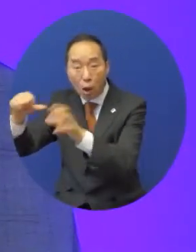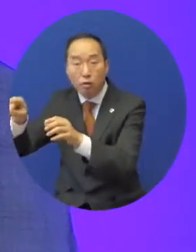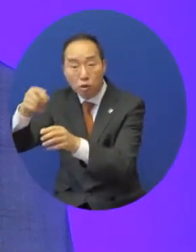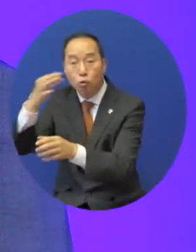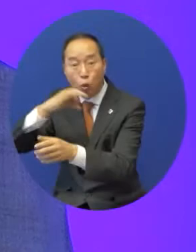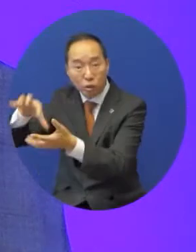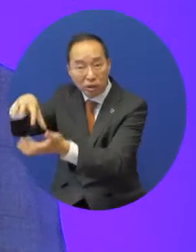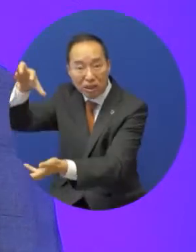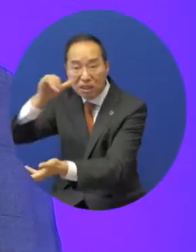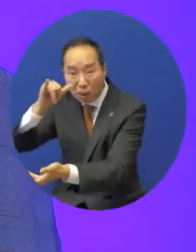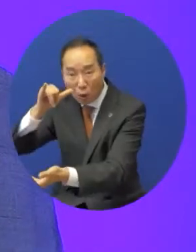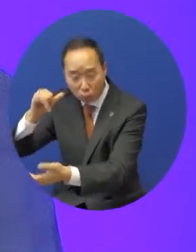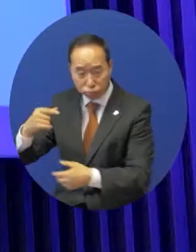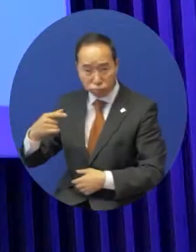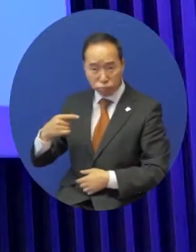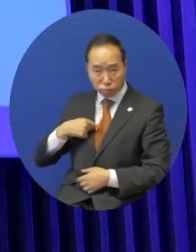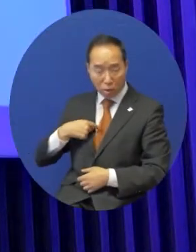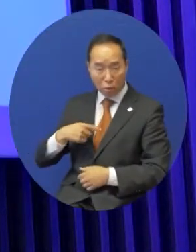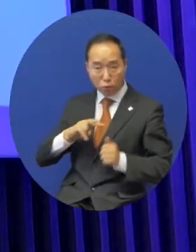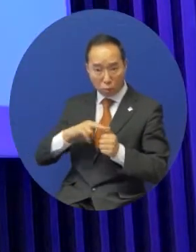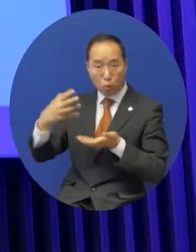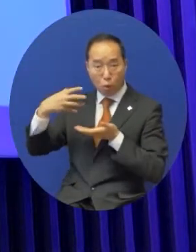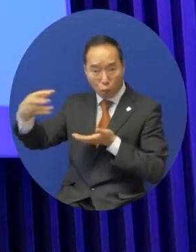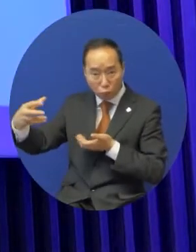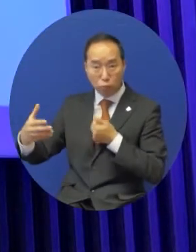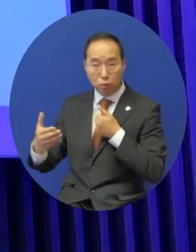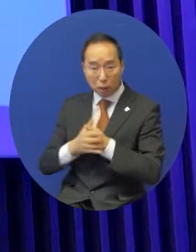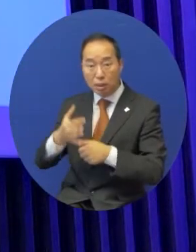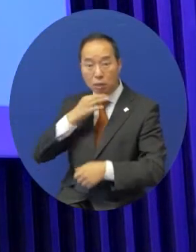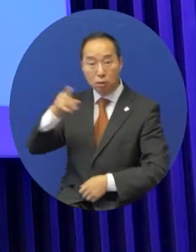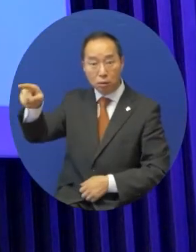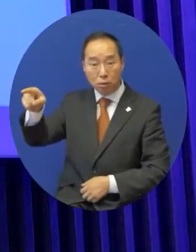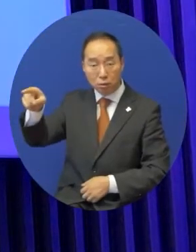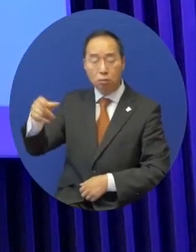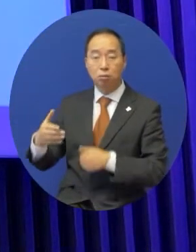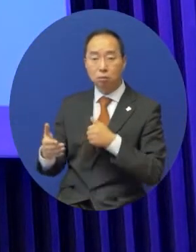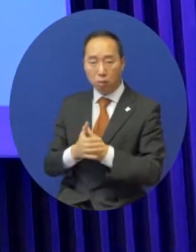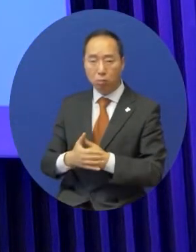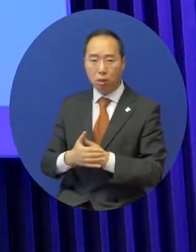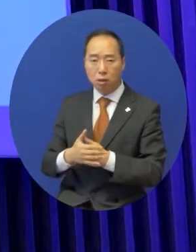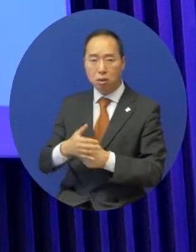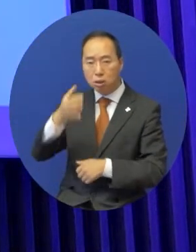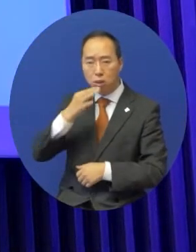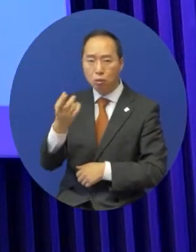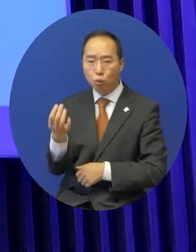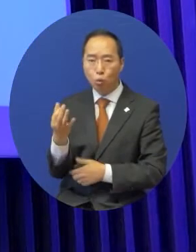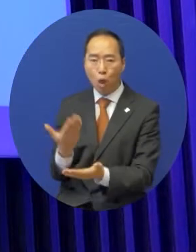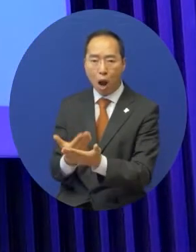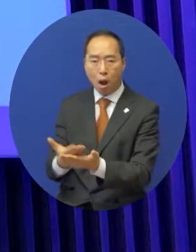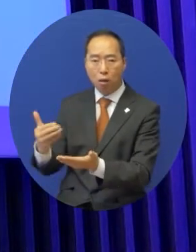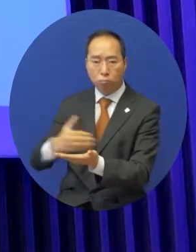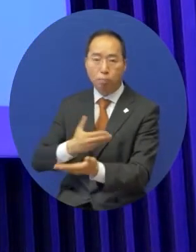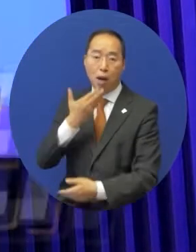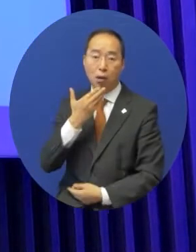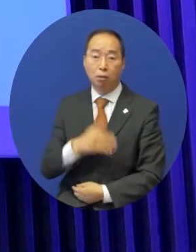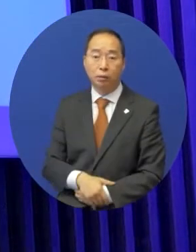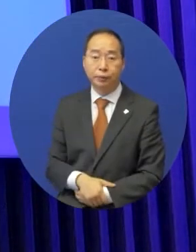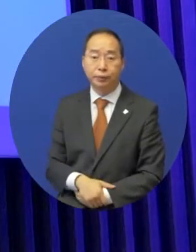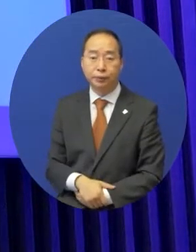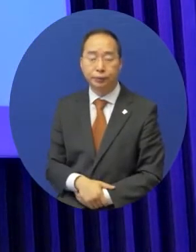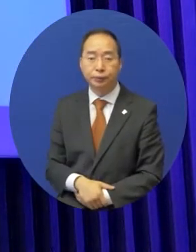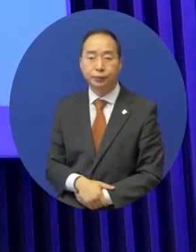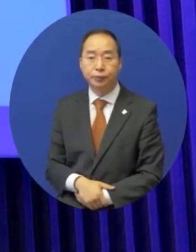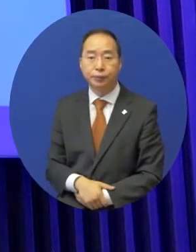내 지분이 있는 거죠. 이익을 같이 공유하는. 그래서 내가 쓰는 그 데이터가 이제는 돈이